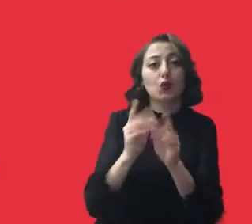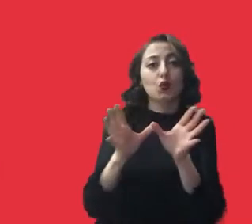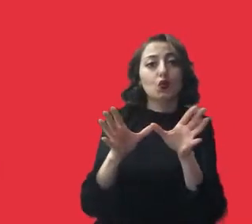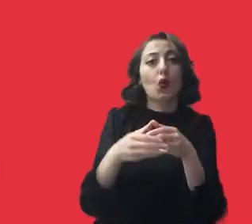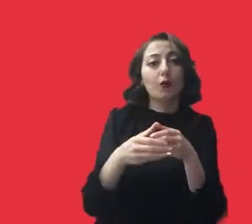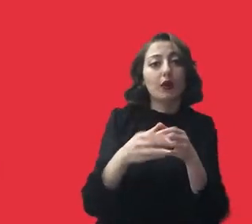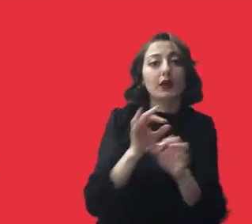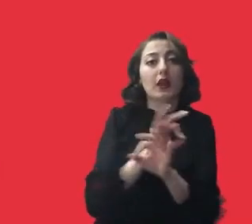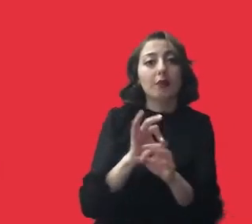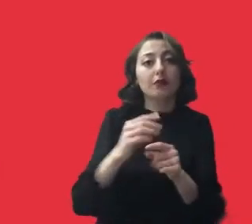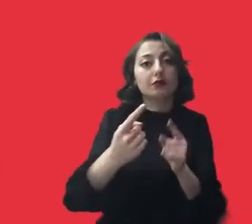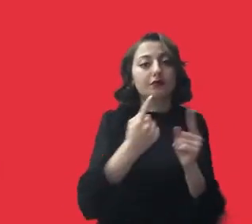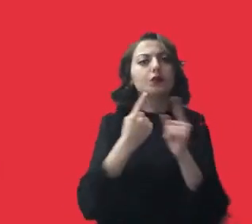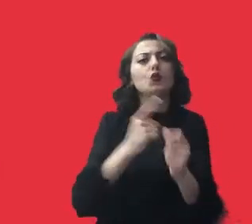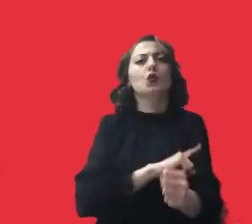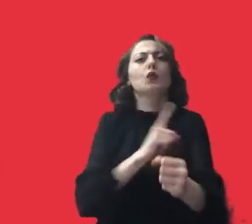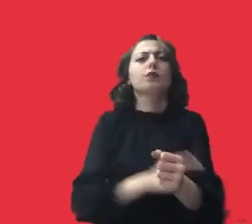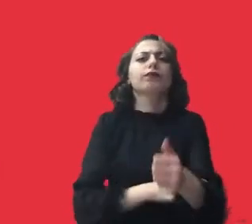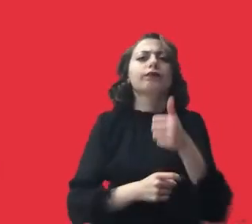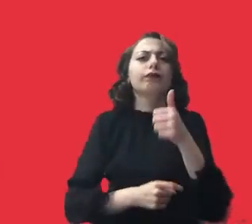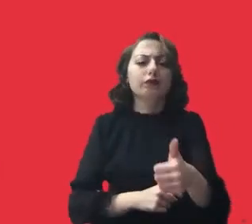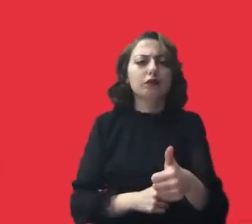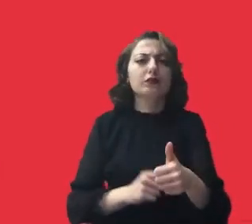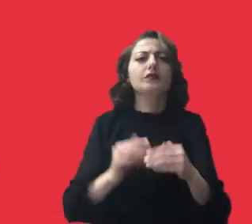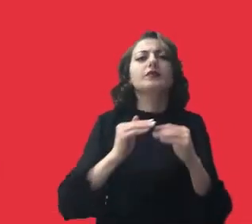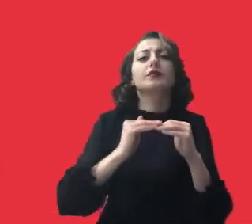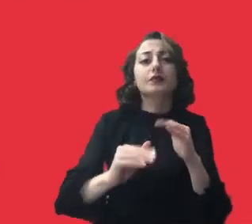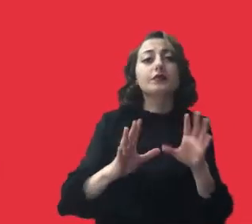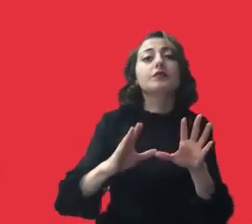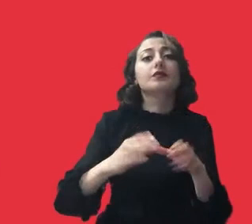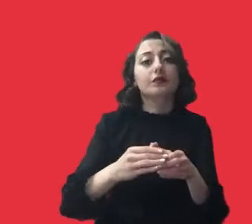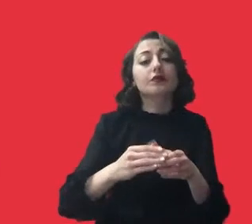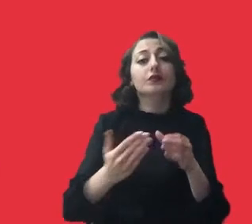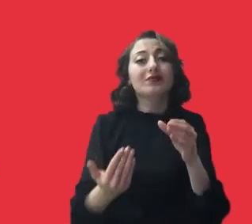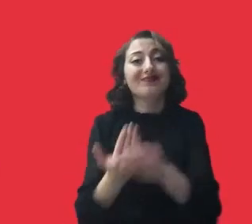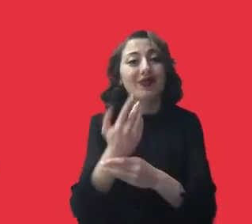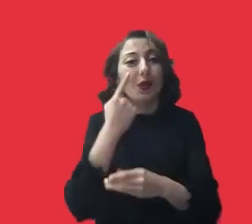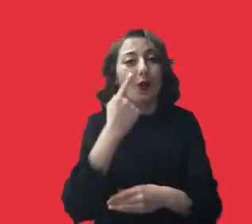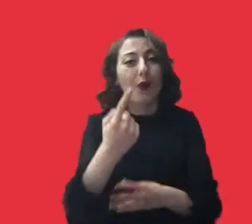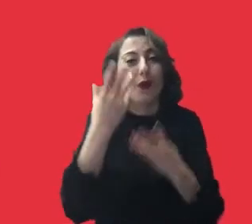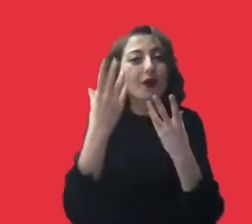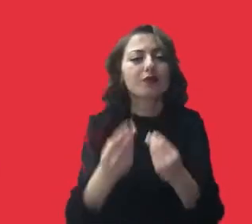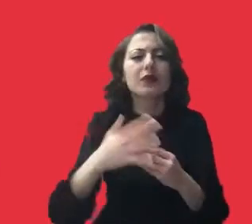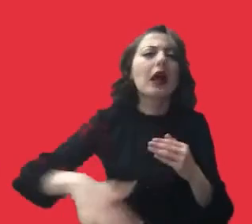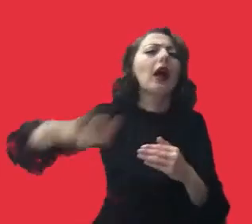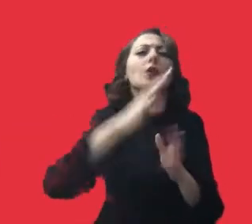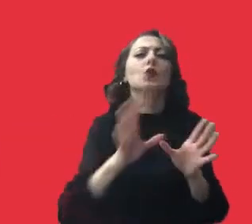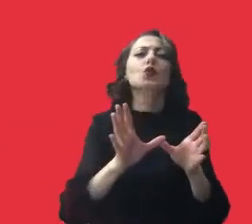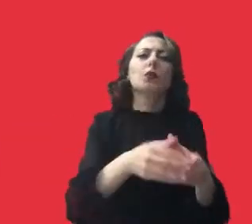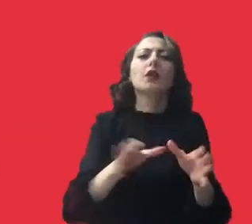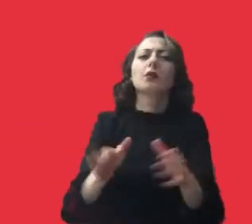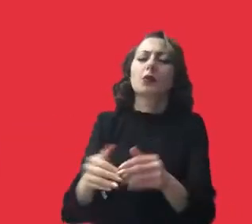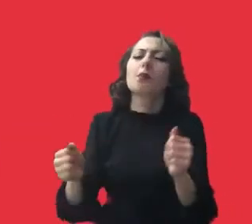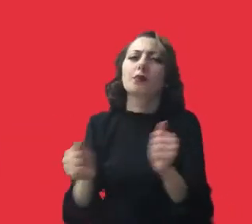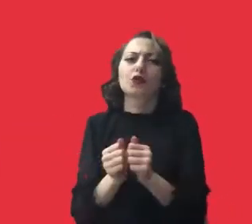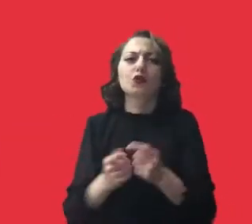ensures social güçlendiriyor. cohesion between the two Sivil toplum societies. kuruluşları olarak And, biz de as zaten NGOs, her iki toplumla bu we yüzden are beraber also doing çalışmaya our best,